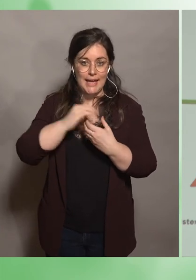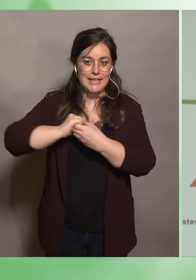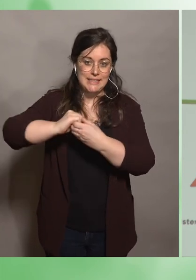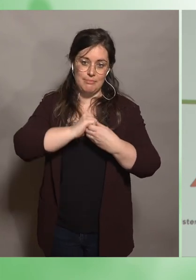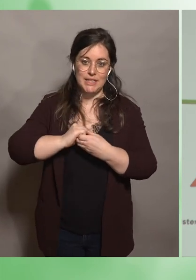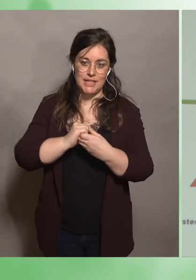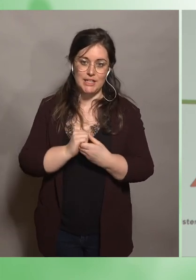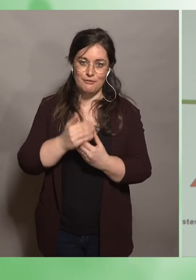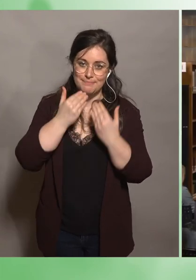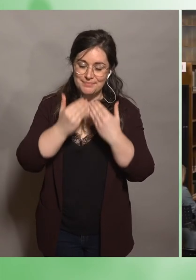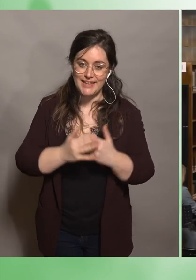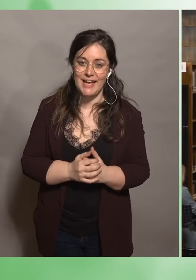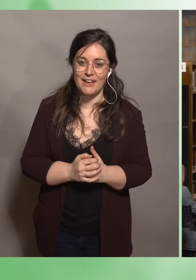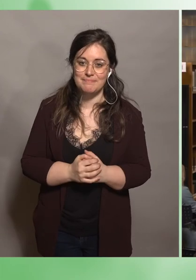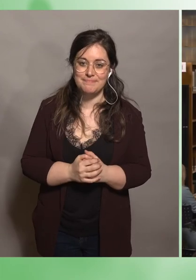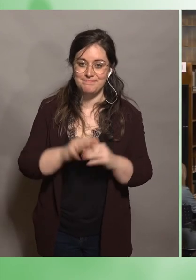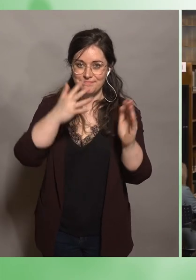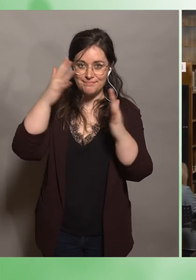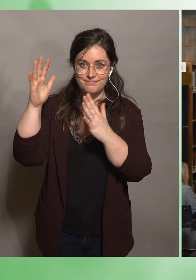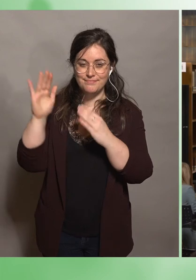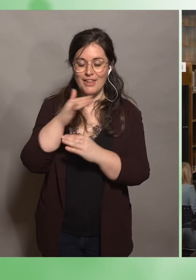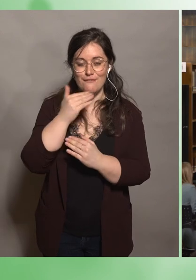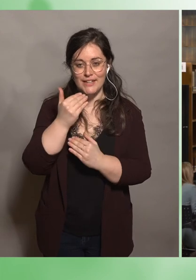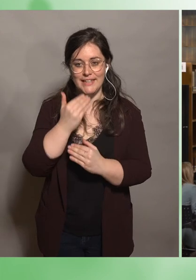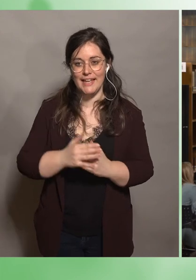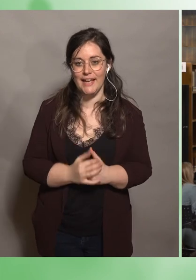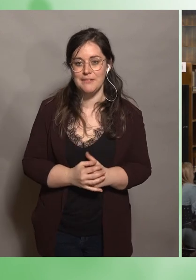Gesellschaft. Dankeschön. Vielen Dank.